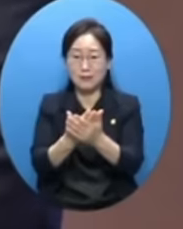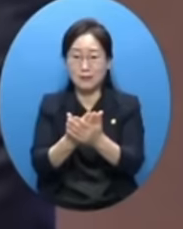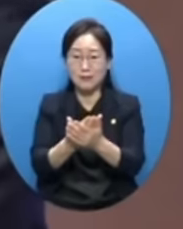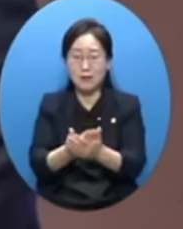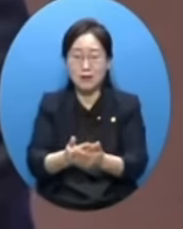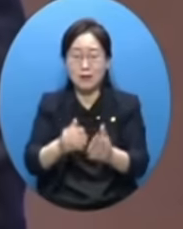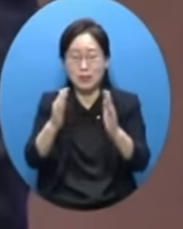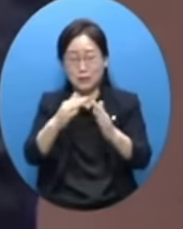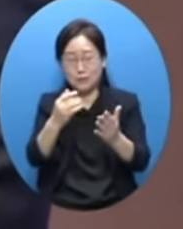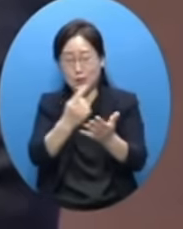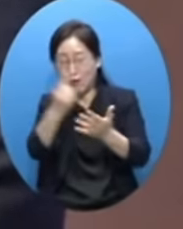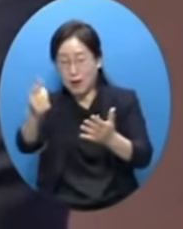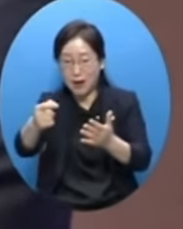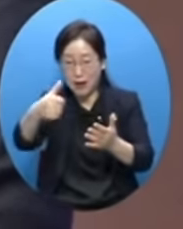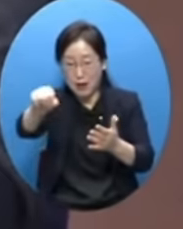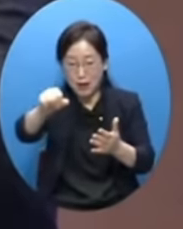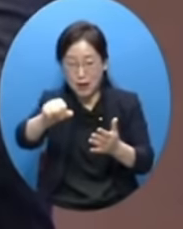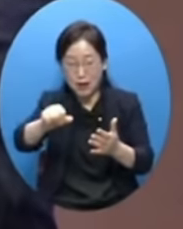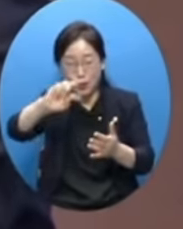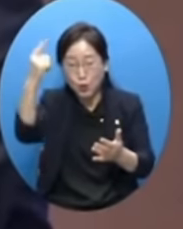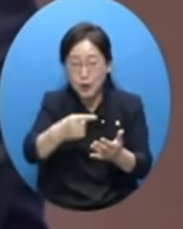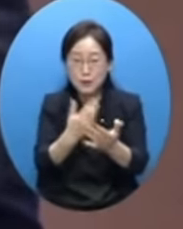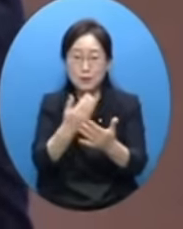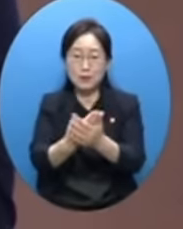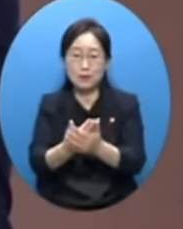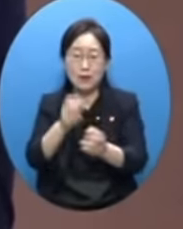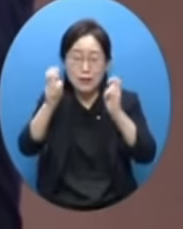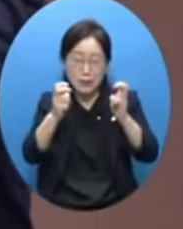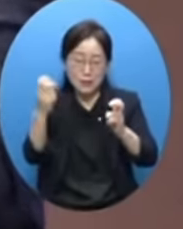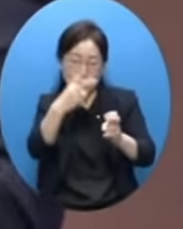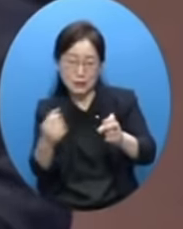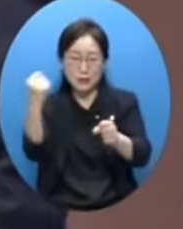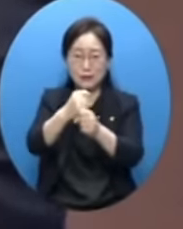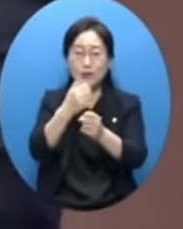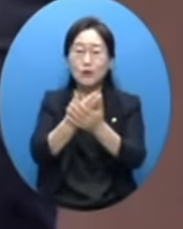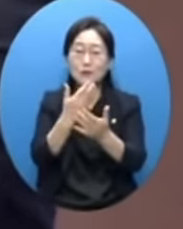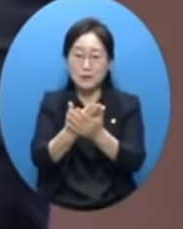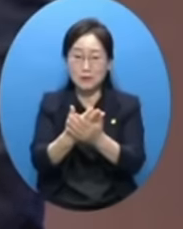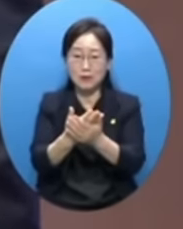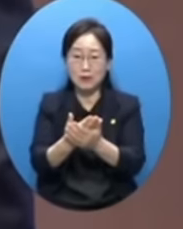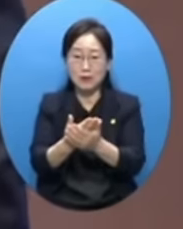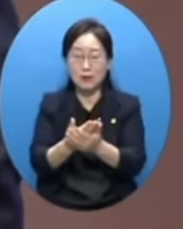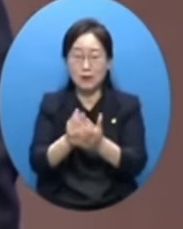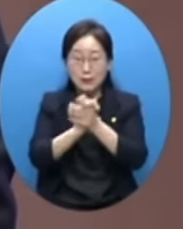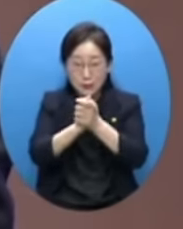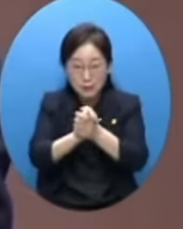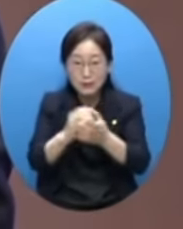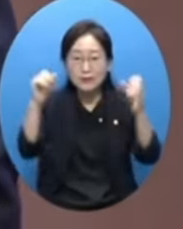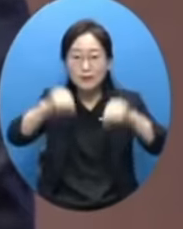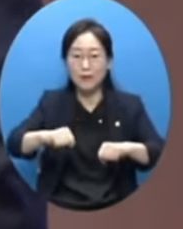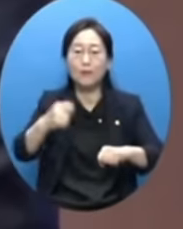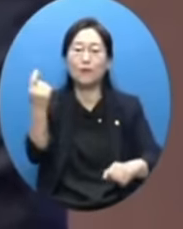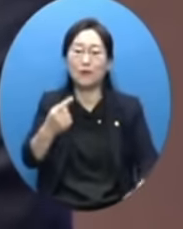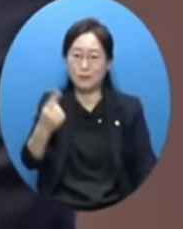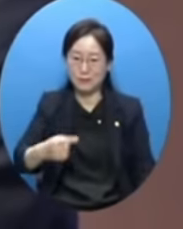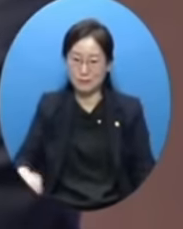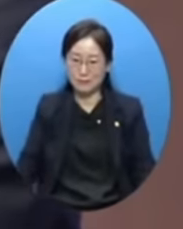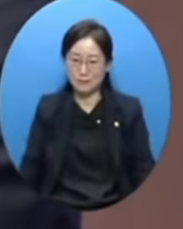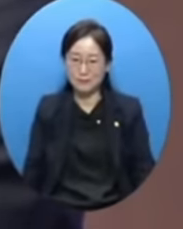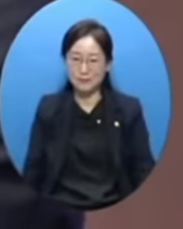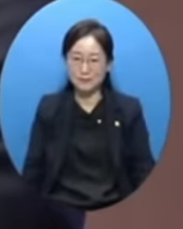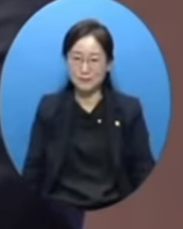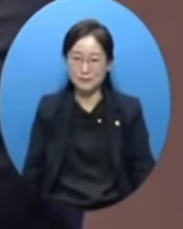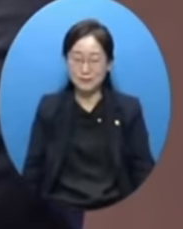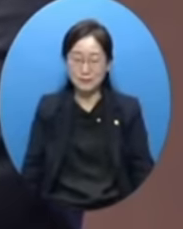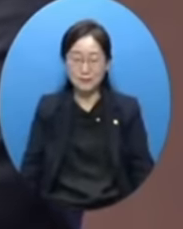집 나간 아들이 돌아오게 하여 주옵소서. 무너진 사업이 일어나게 하여 주옵소서. 부르짖어 기도할 때 응답이 다가오는 것입니다.